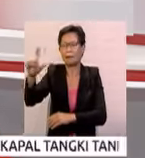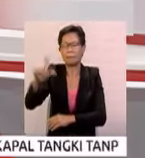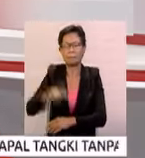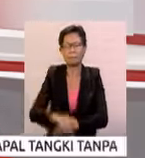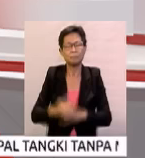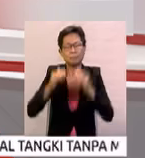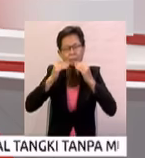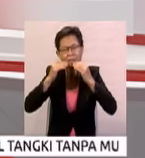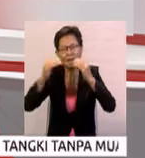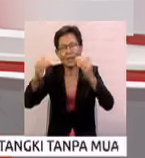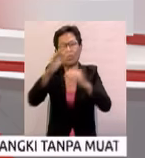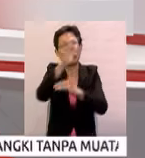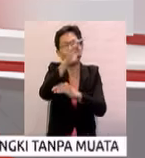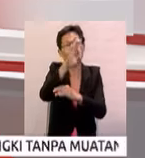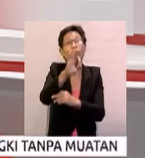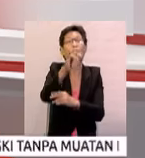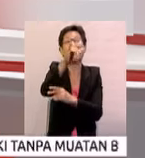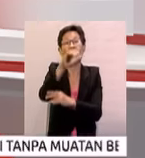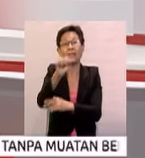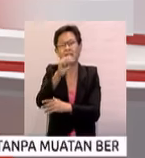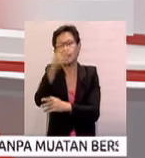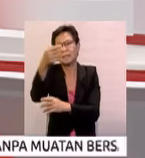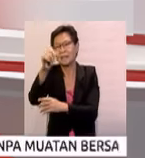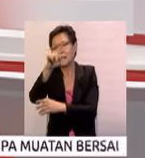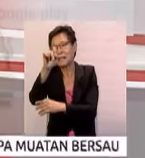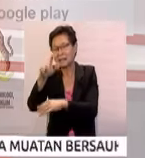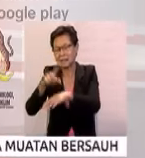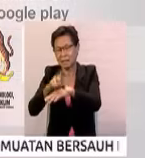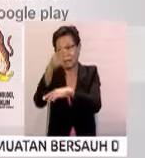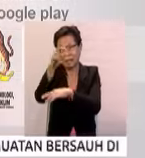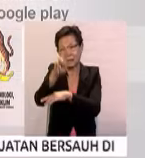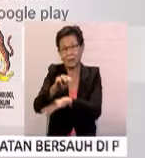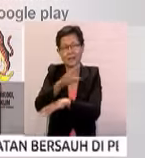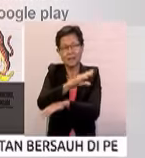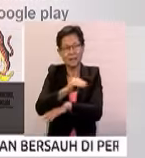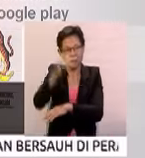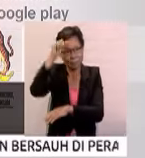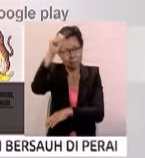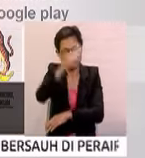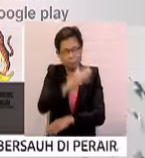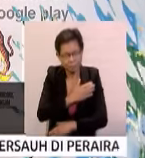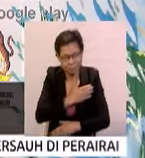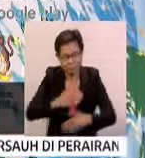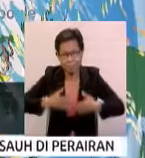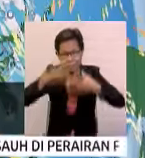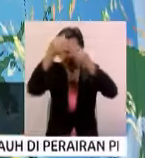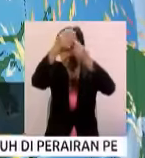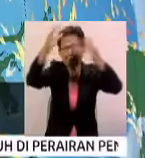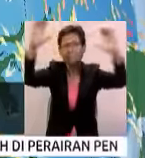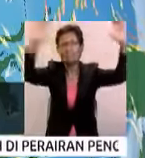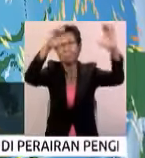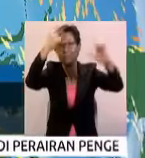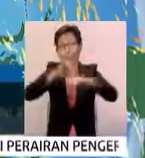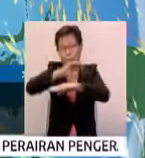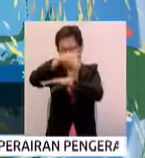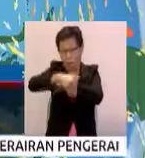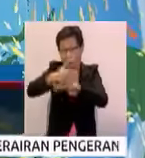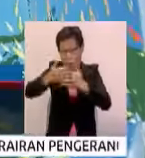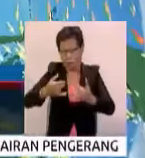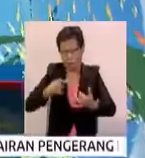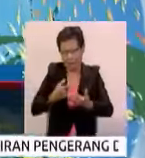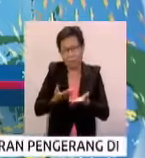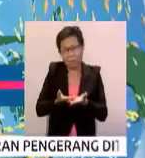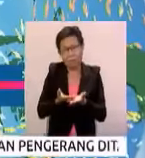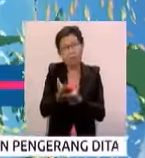Baik, terima kasih Faris dan juga Hazel di Angkasa Puri. Assalamualaikum dan salam sejahtera. Informasi cuaca untuk malam ini kita teruskan